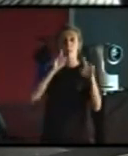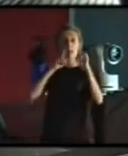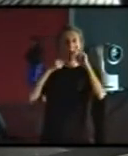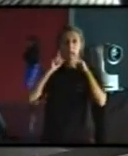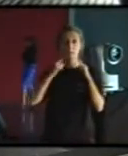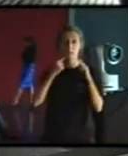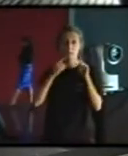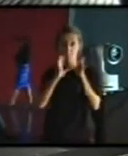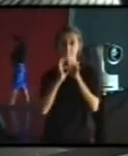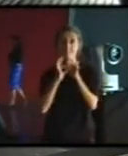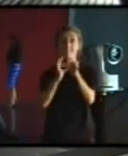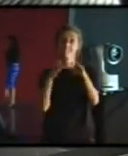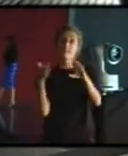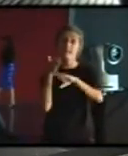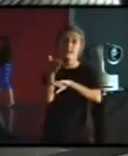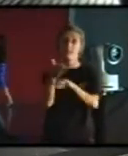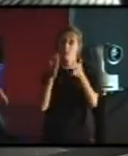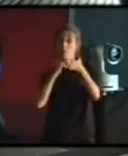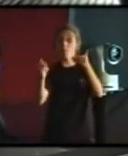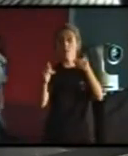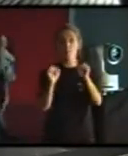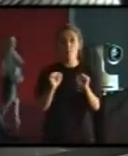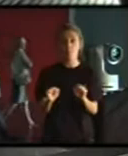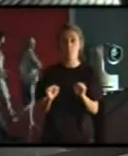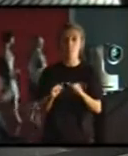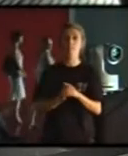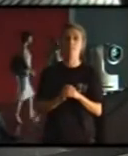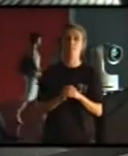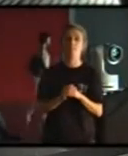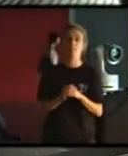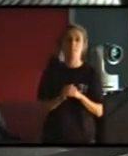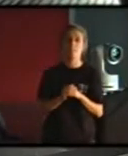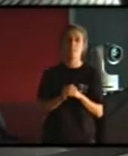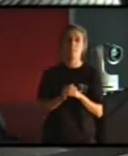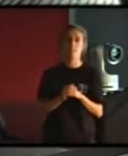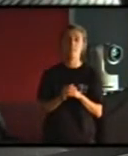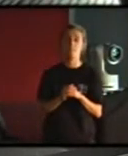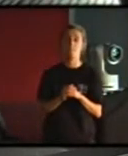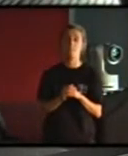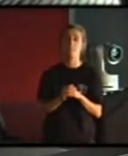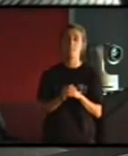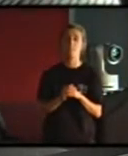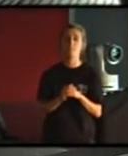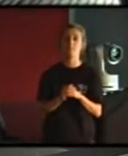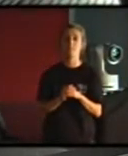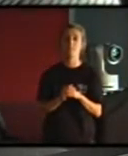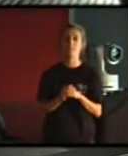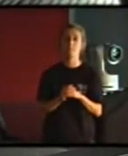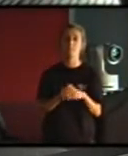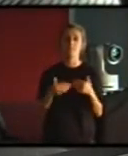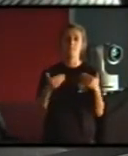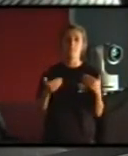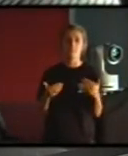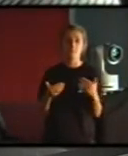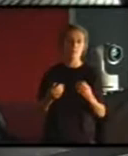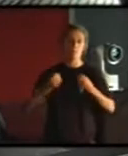sans limite dans le temps et sans limite dans l'espace. Mmh. Et finalement, c'est ce qu'elle a en commun avec la plupart des